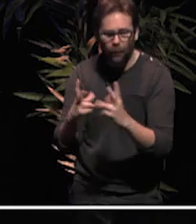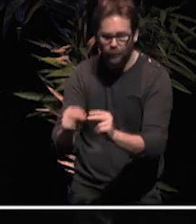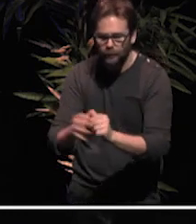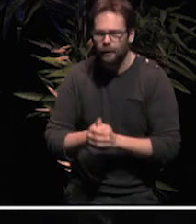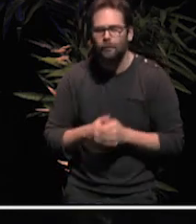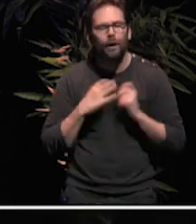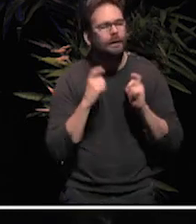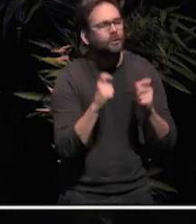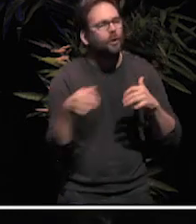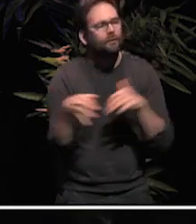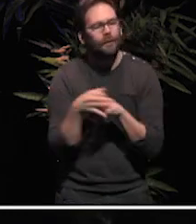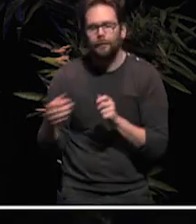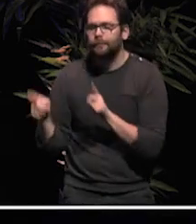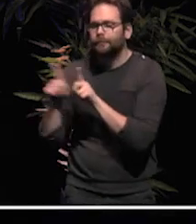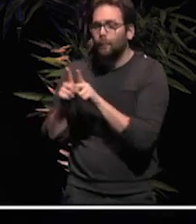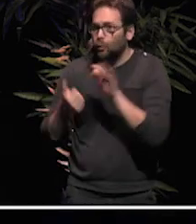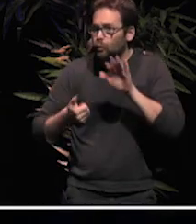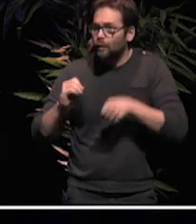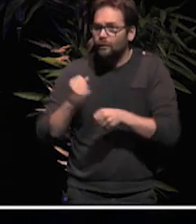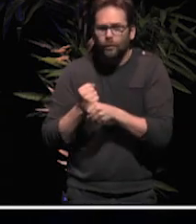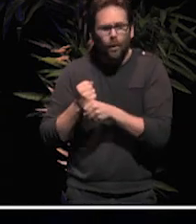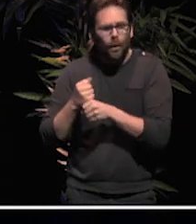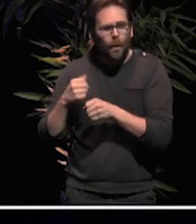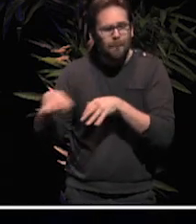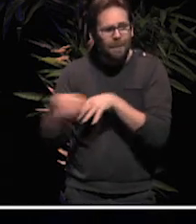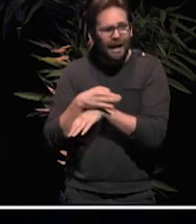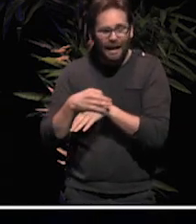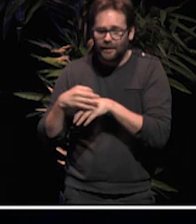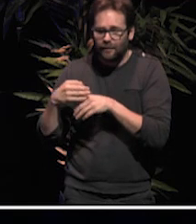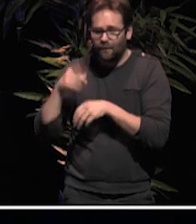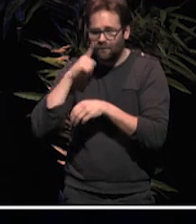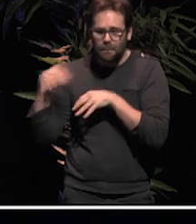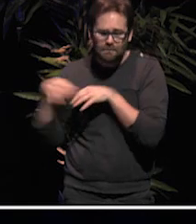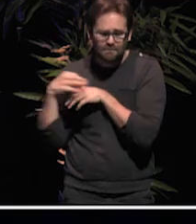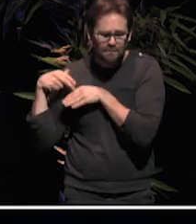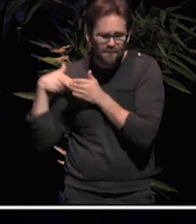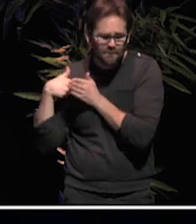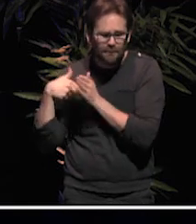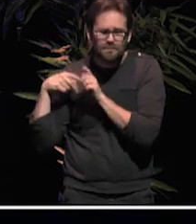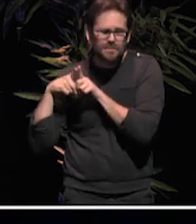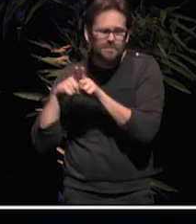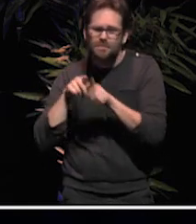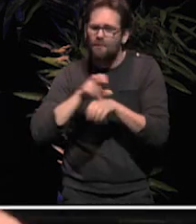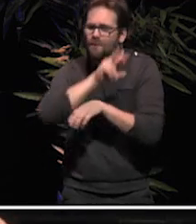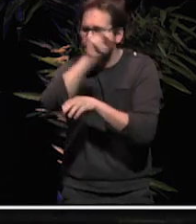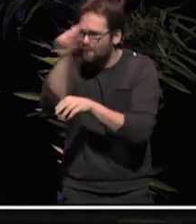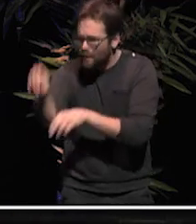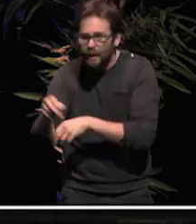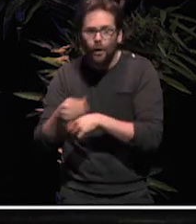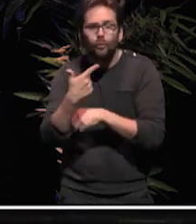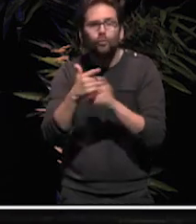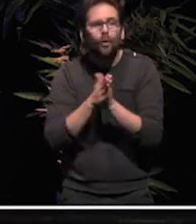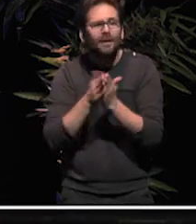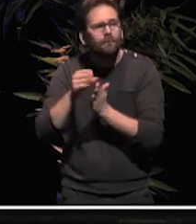année 60 ans de mariage avec elle, la même femme qui m'a accompagné partout. On a voyagé partout. On a écrit deux livres